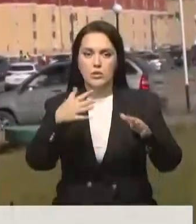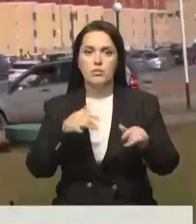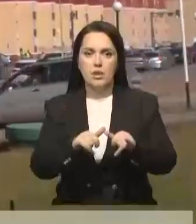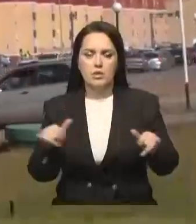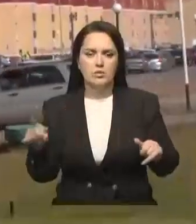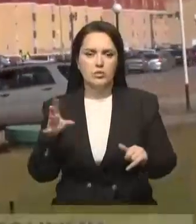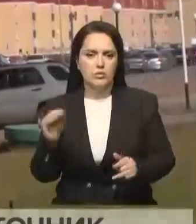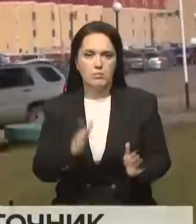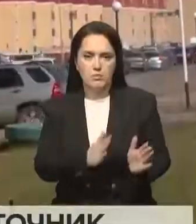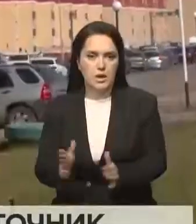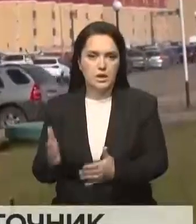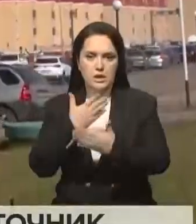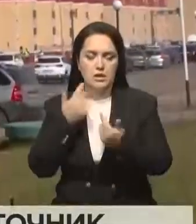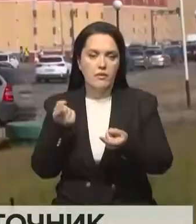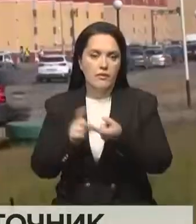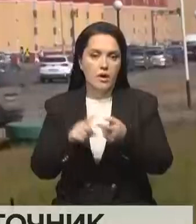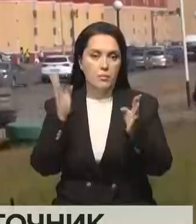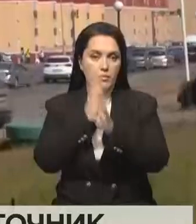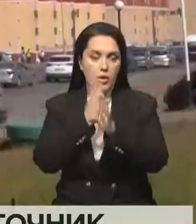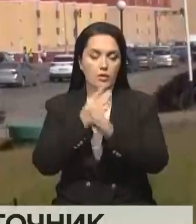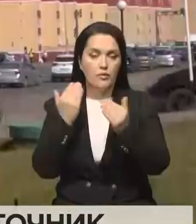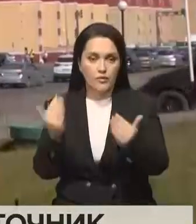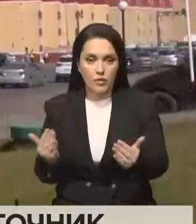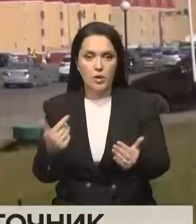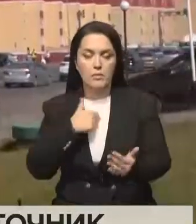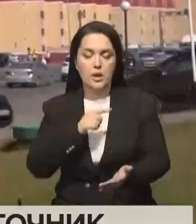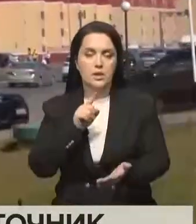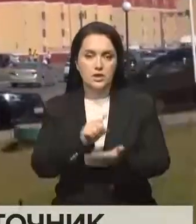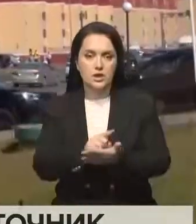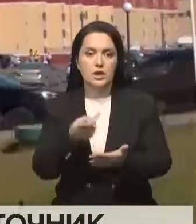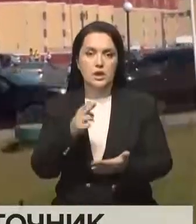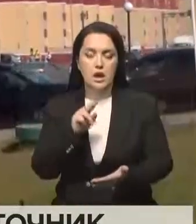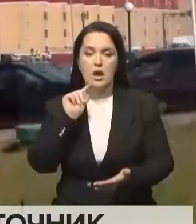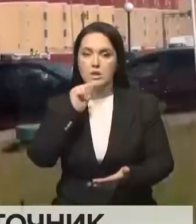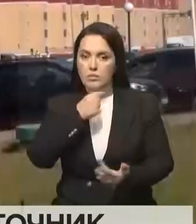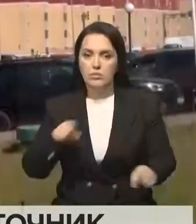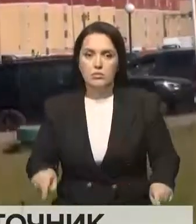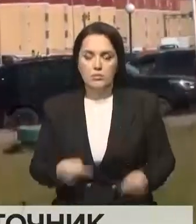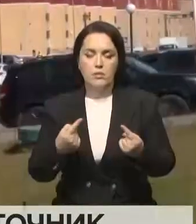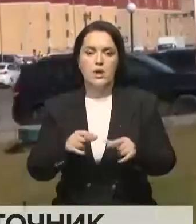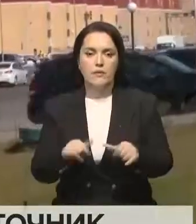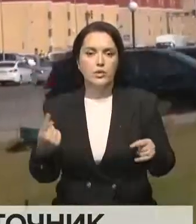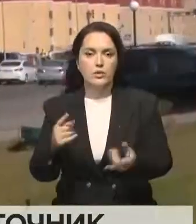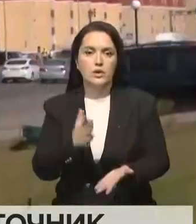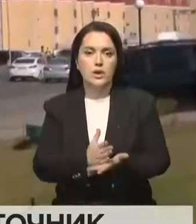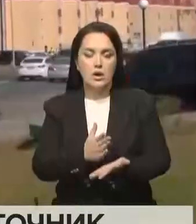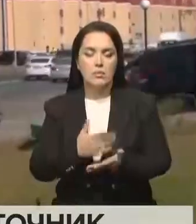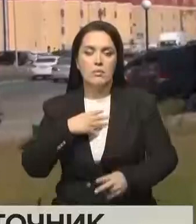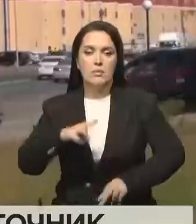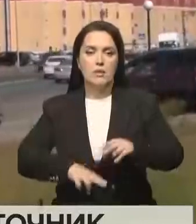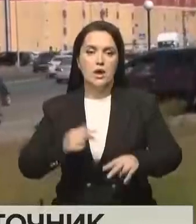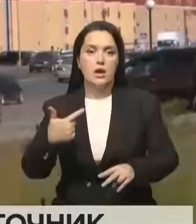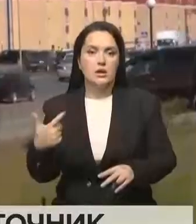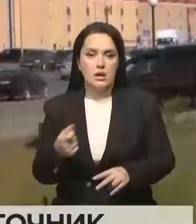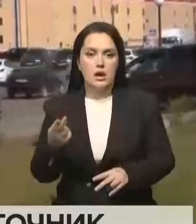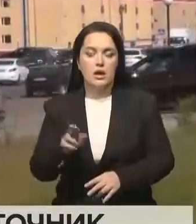нестабильной, зависит от погодных условий, мы должны для обеспечения экономики развивать другие направления. Мы строим газовую